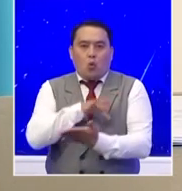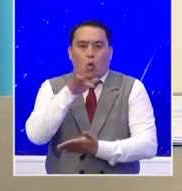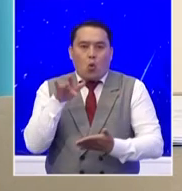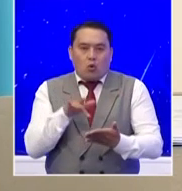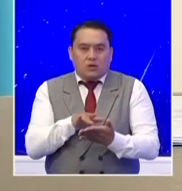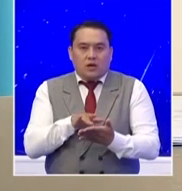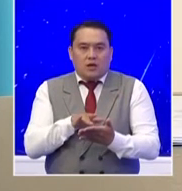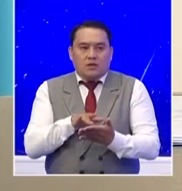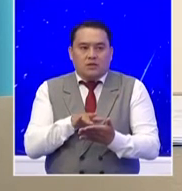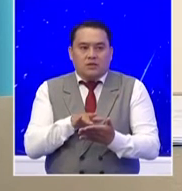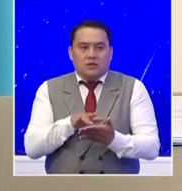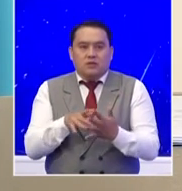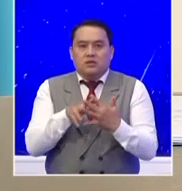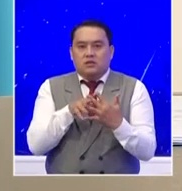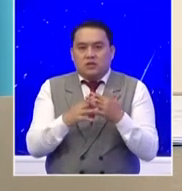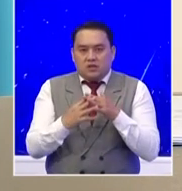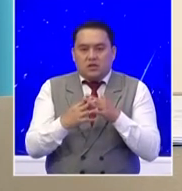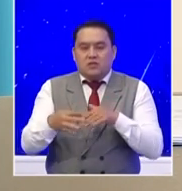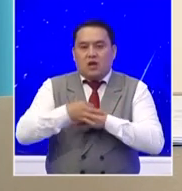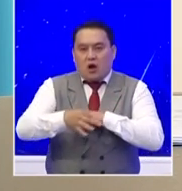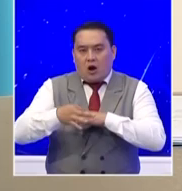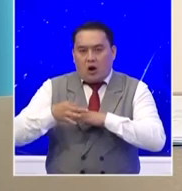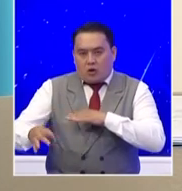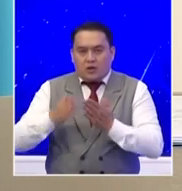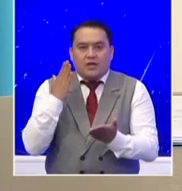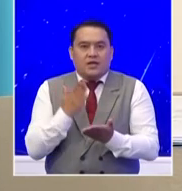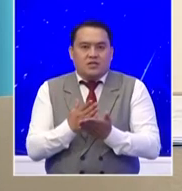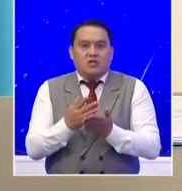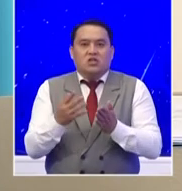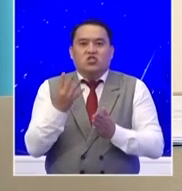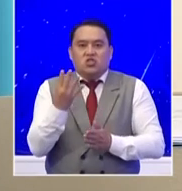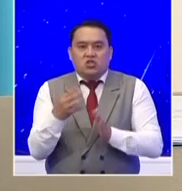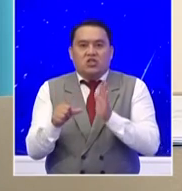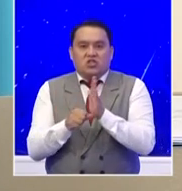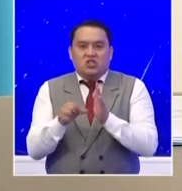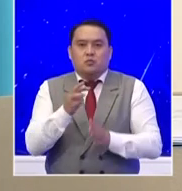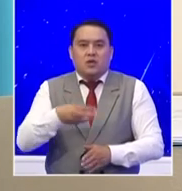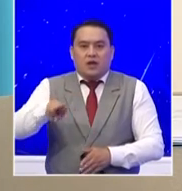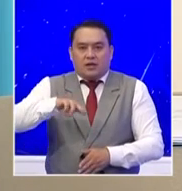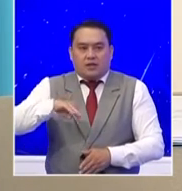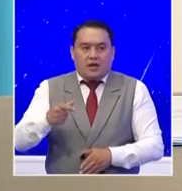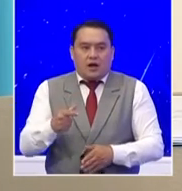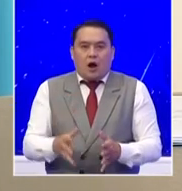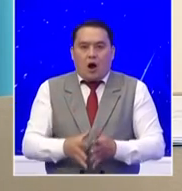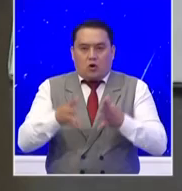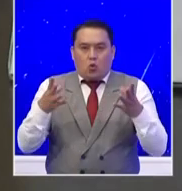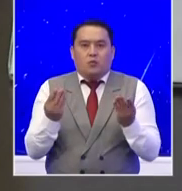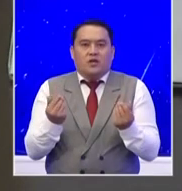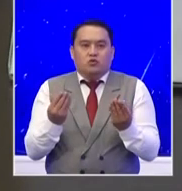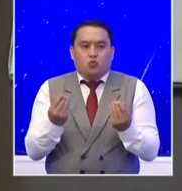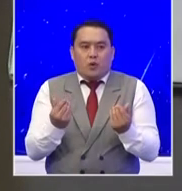города, ну здесь еще сельские округа есть, вот, 4-6 миллиарда тенге выделено. Это же какая огромная